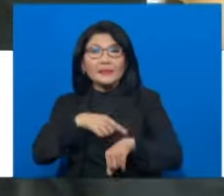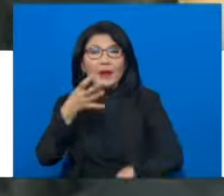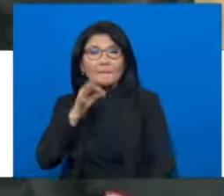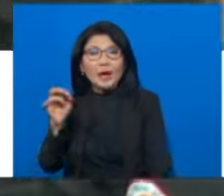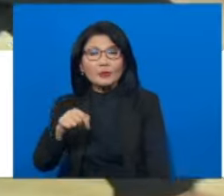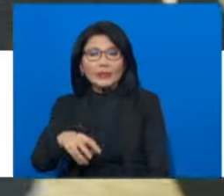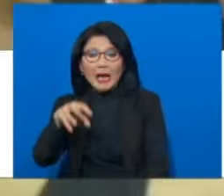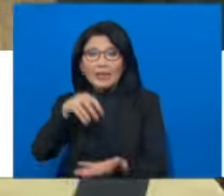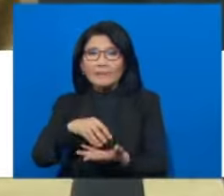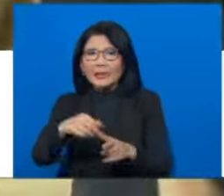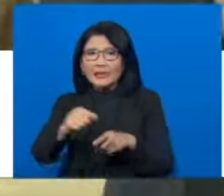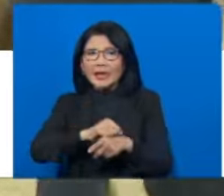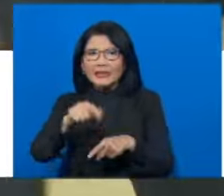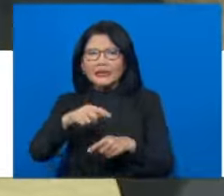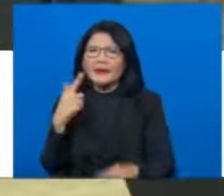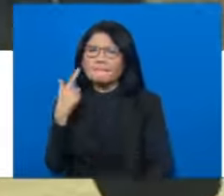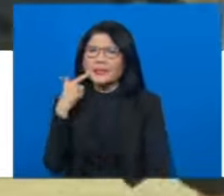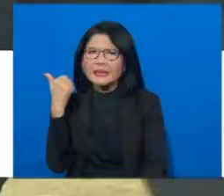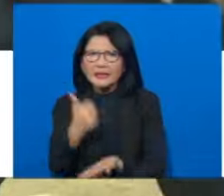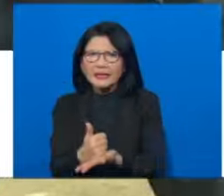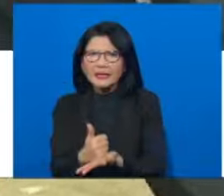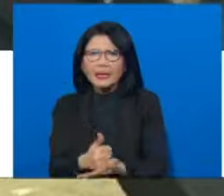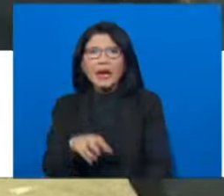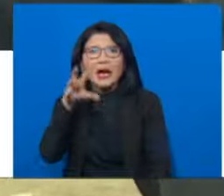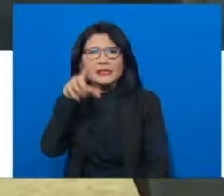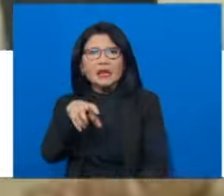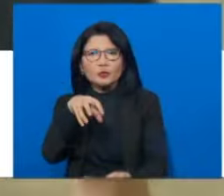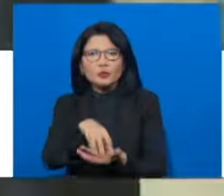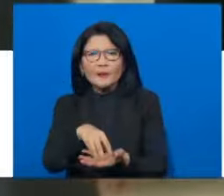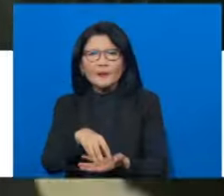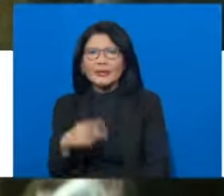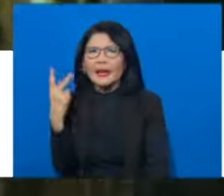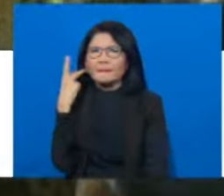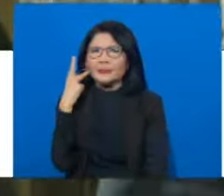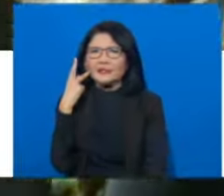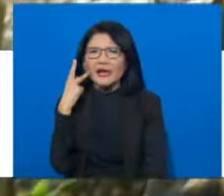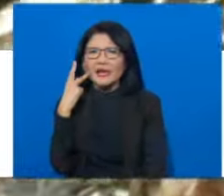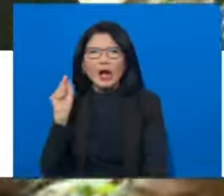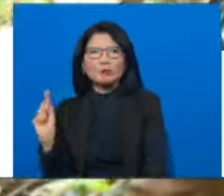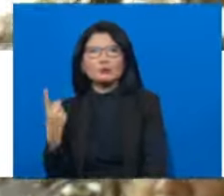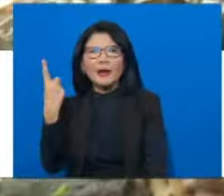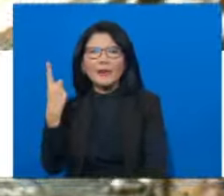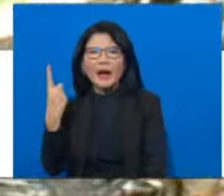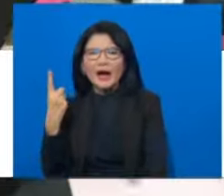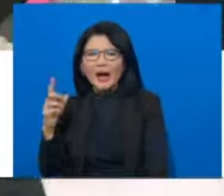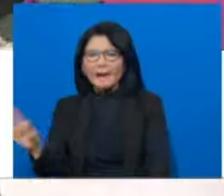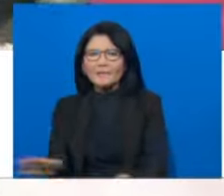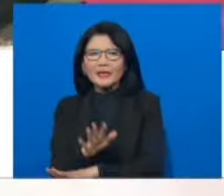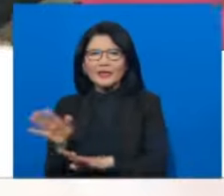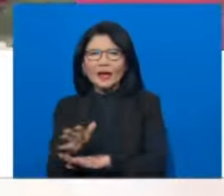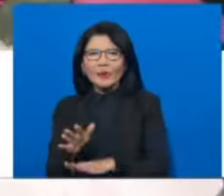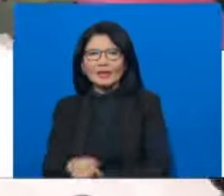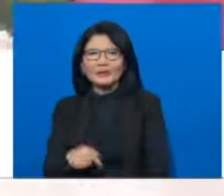padepokan-padepokan ini menjadi penting sebab sebagai salah satu Garda Utama Pelestarian pencakilat yang selama ini